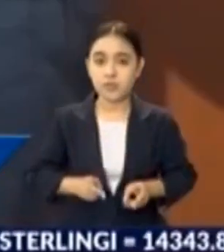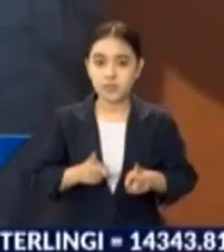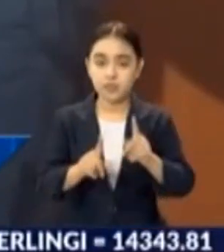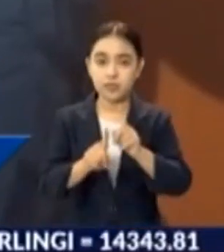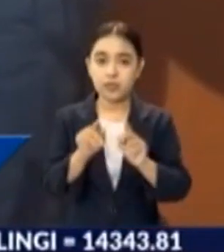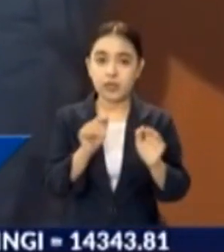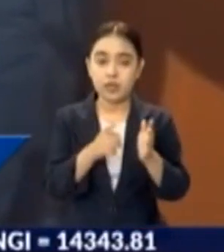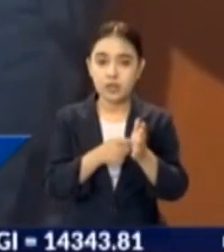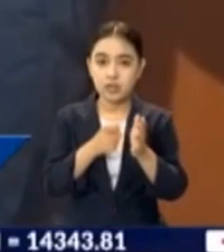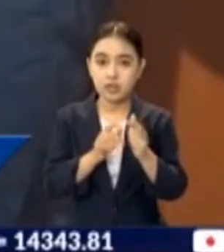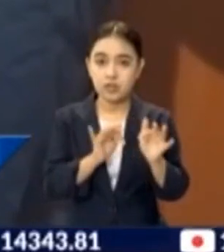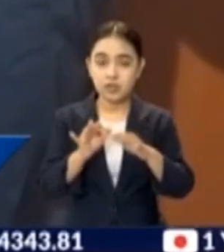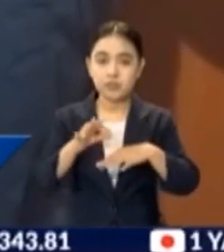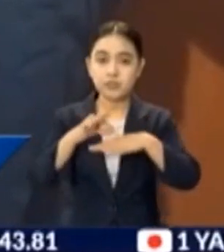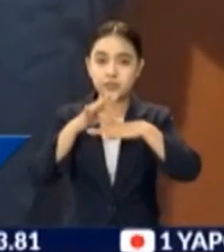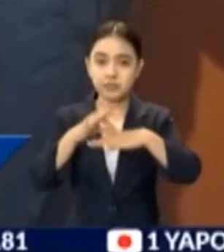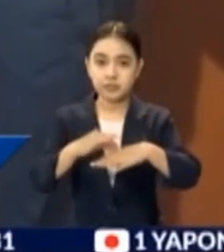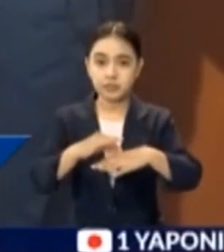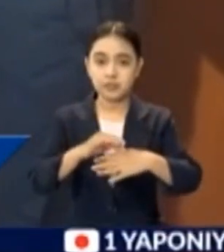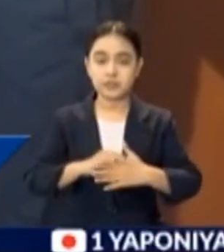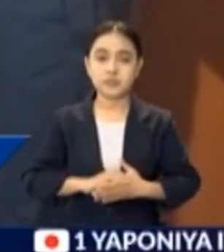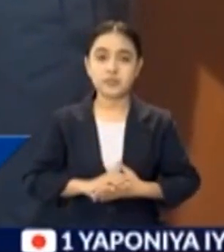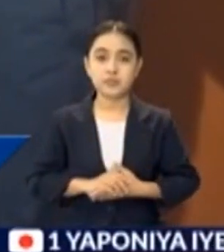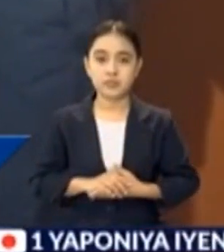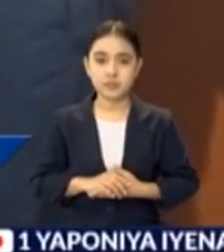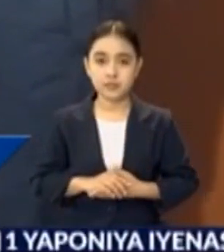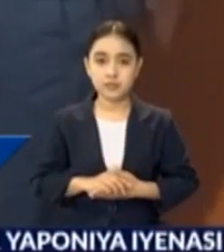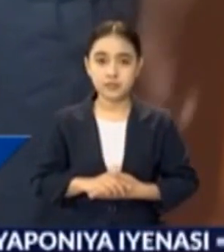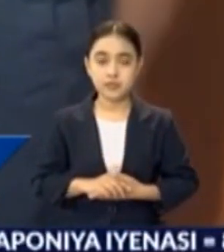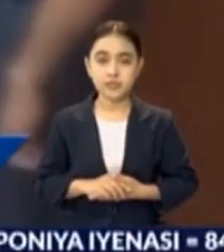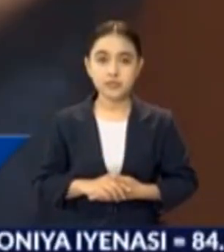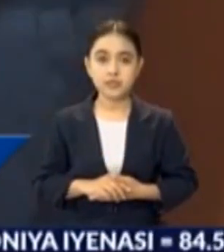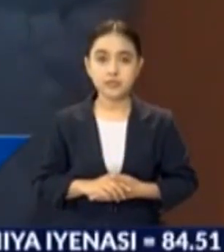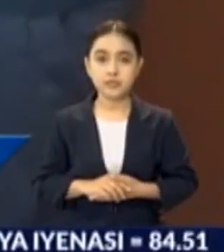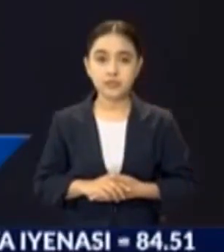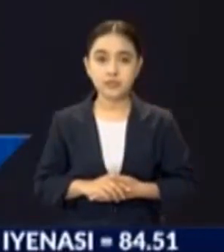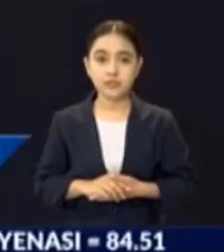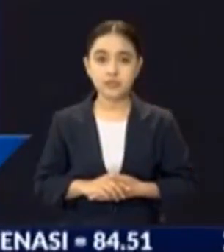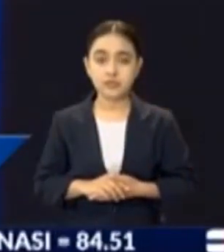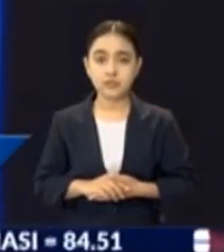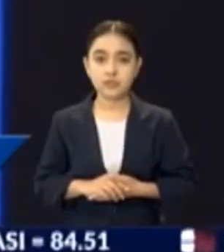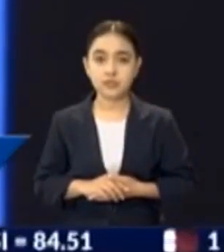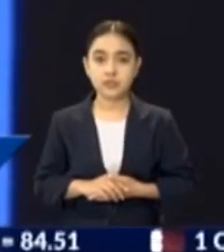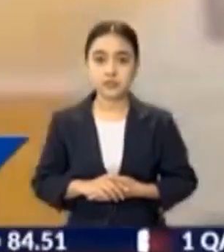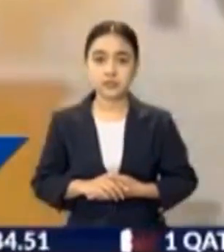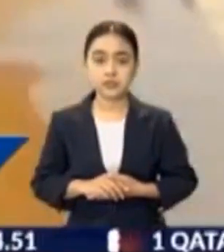tergov harakatlari olib borilmoqda.